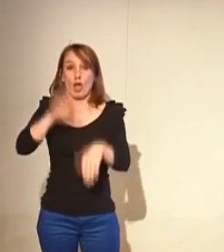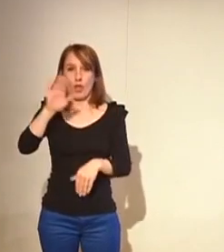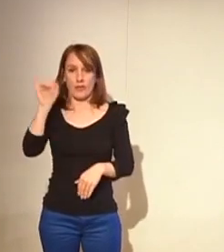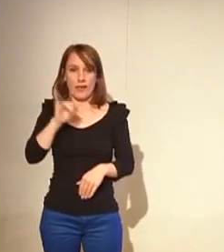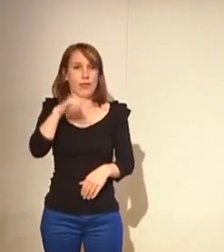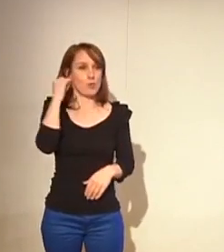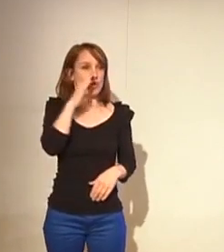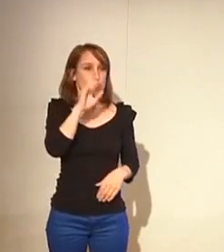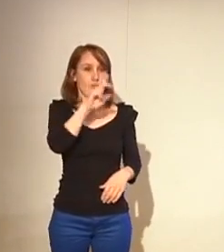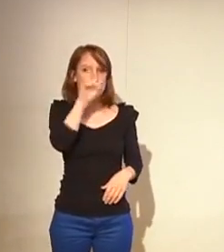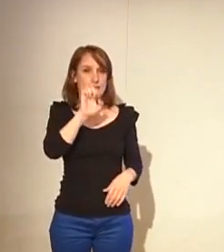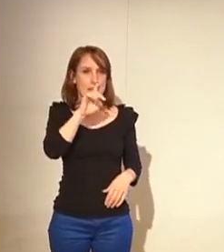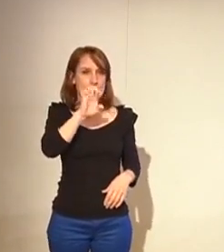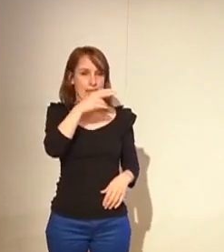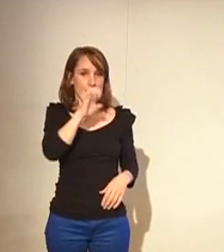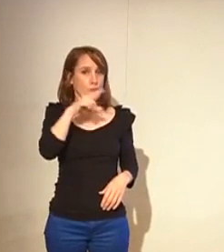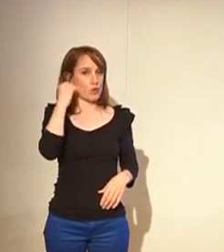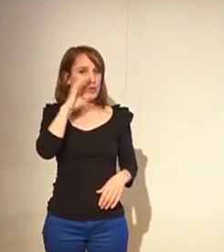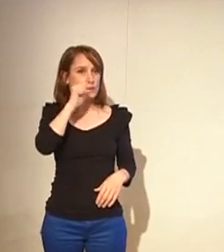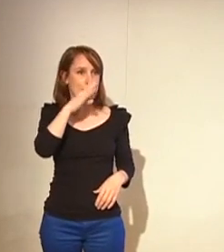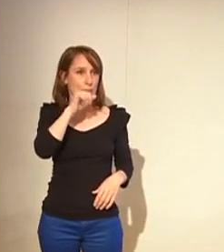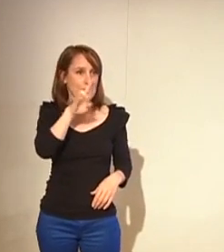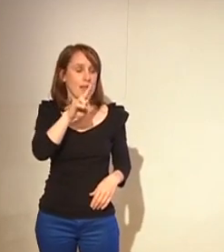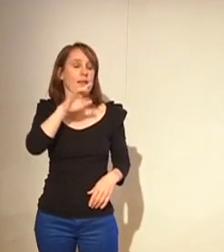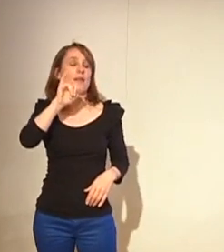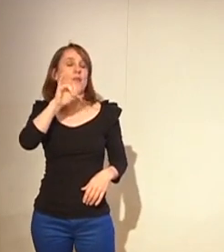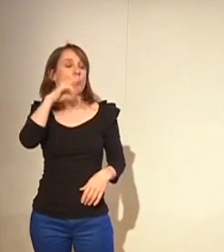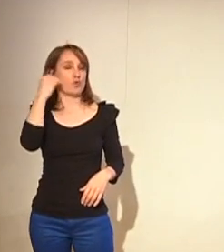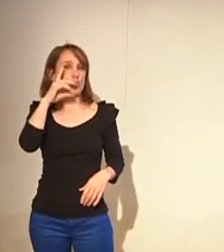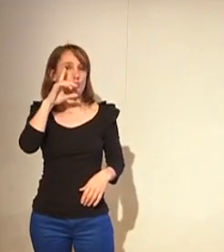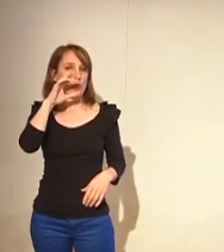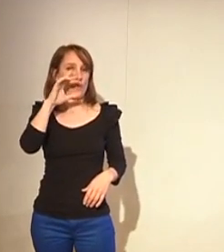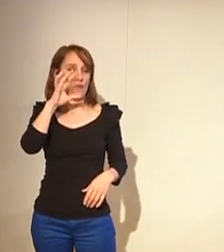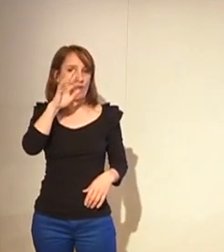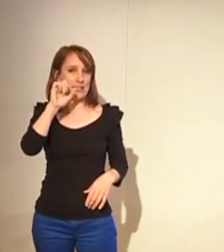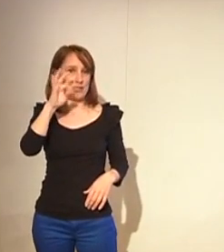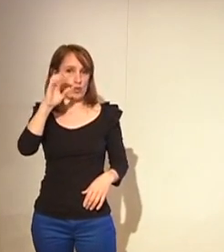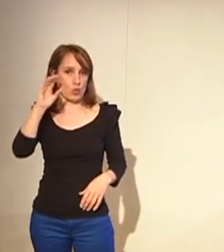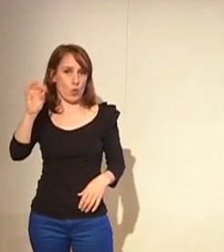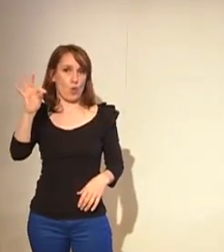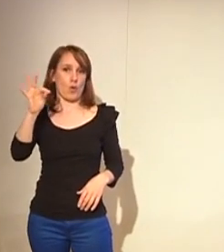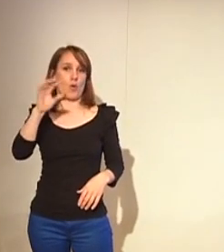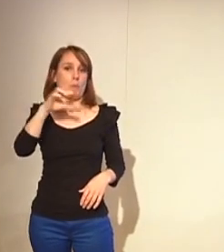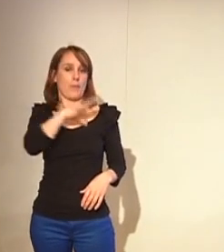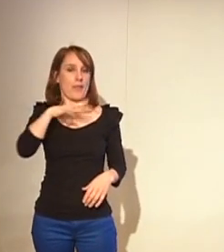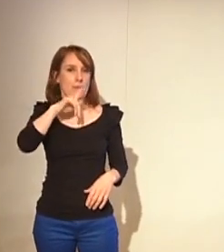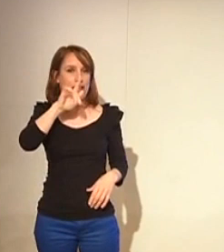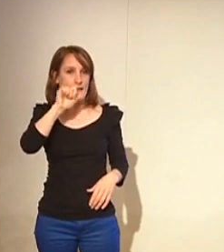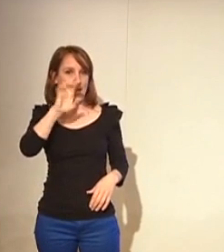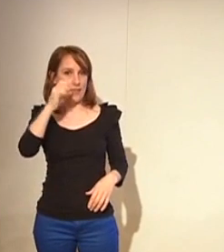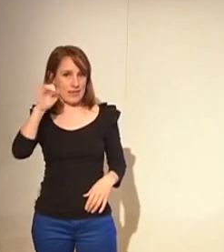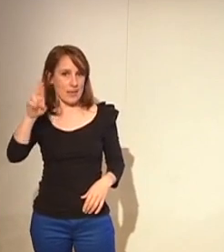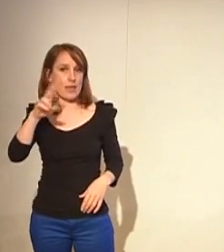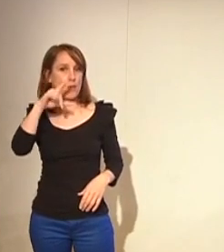bousayen monsieur Sabri Monsieur fristau Madame Garnier madame Yassia monsieur Viard